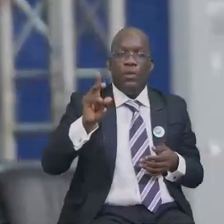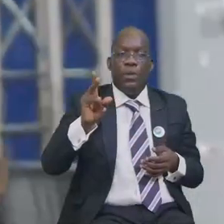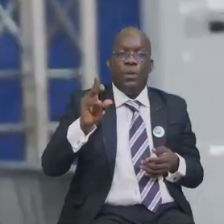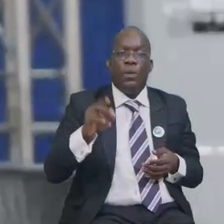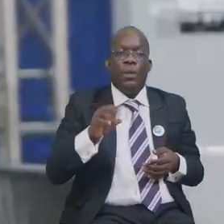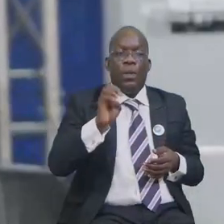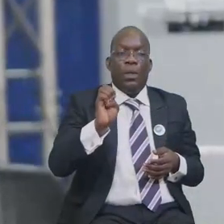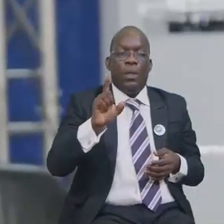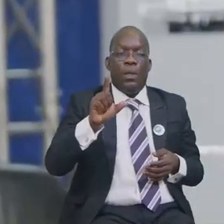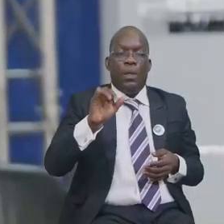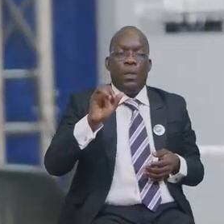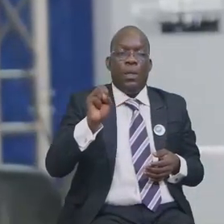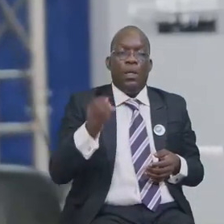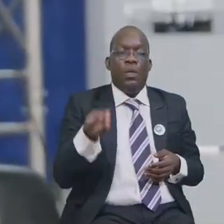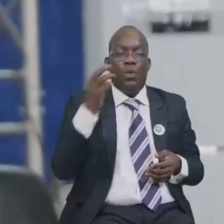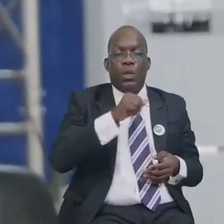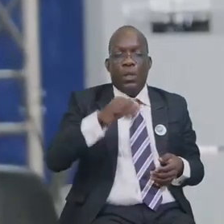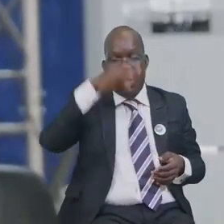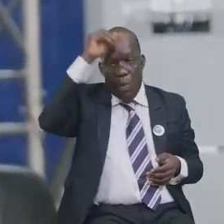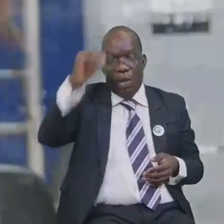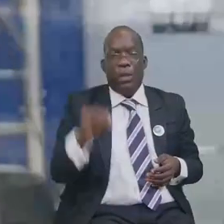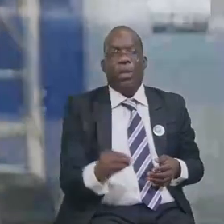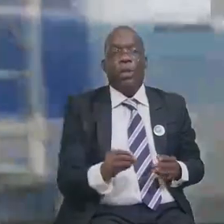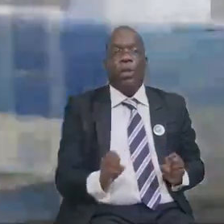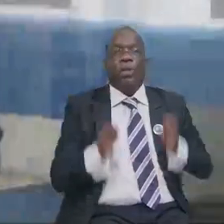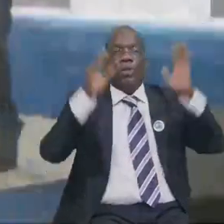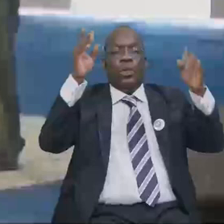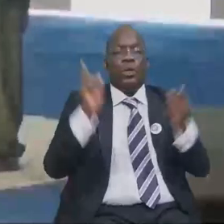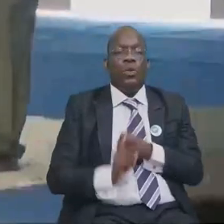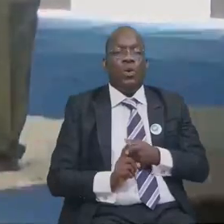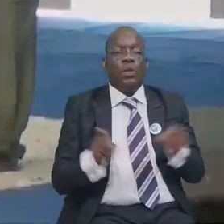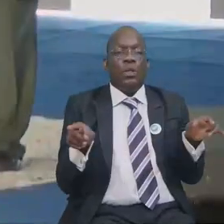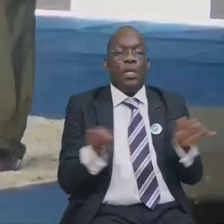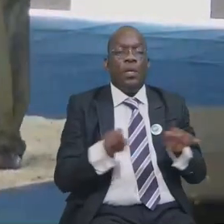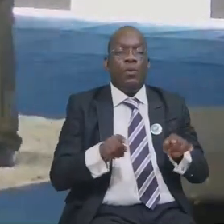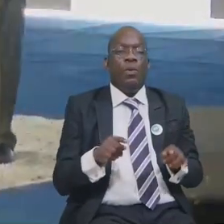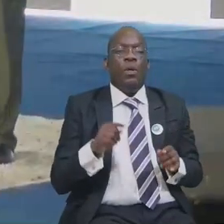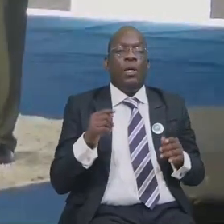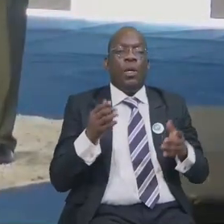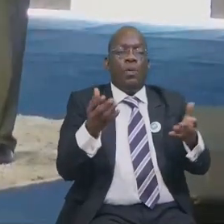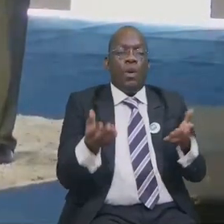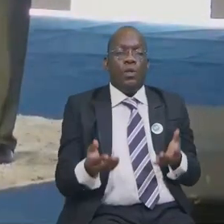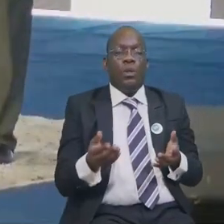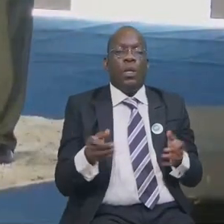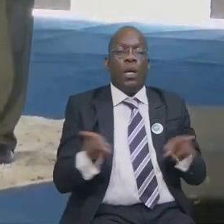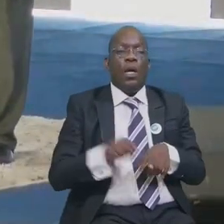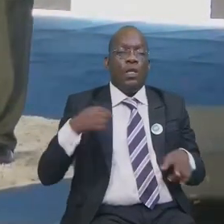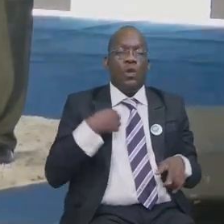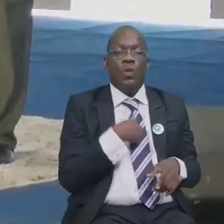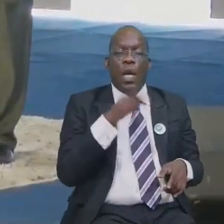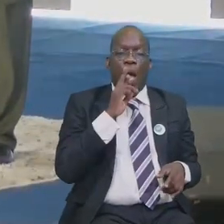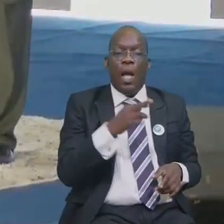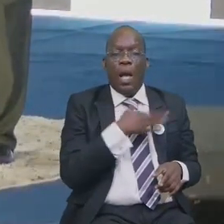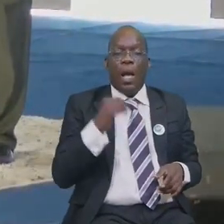Verset 17. Élie était un homme de la même passion que de la même nature que nous. Il pria avec instance pour qu'il ne